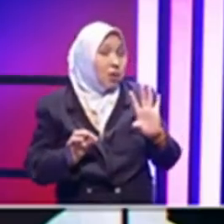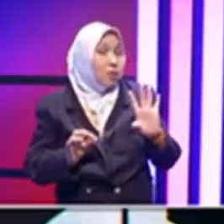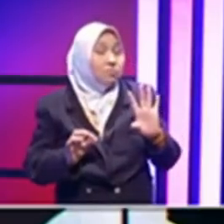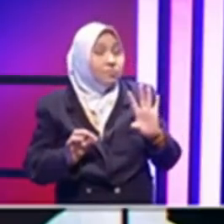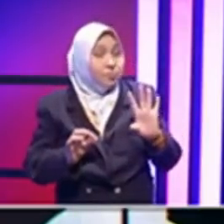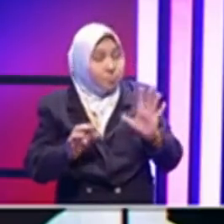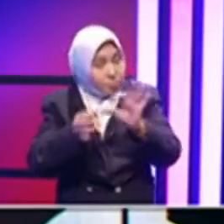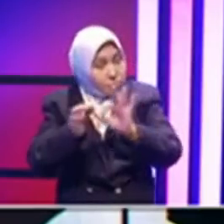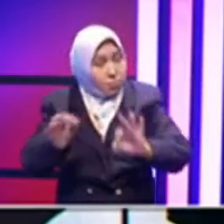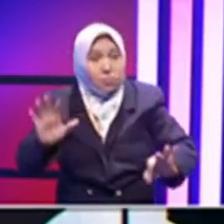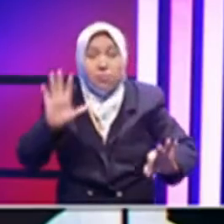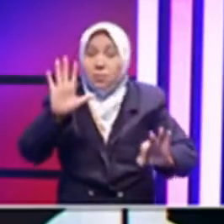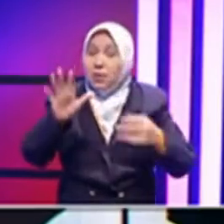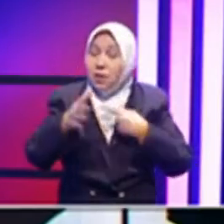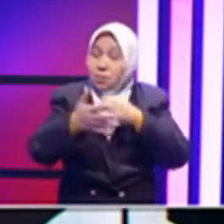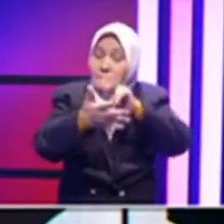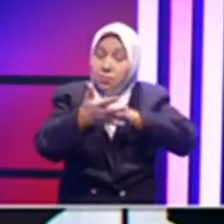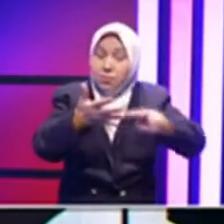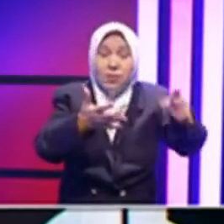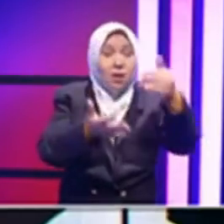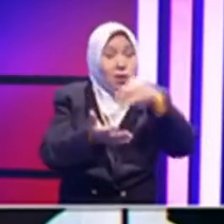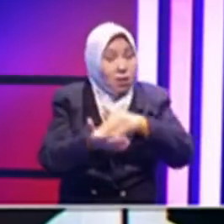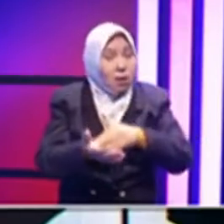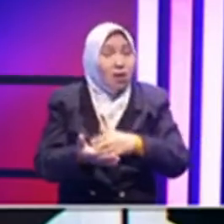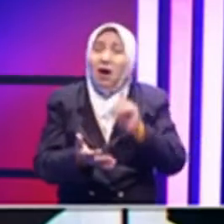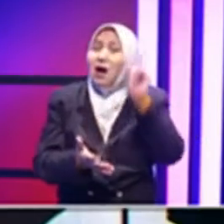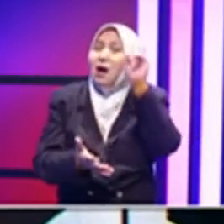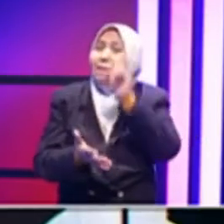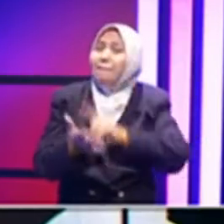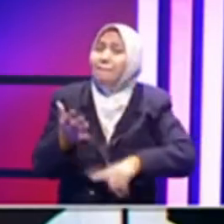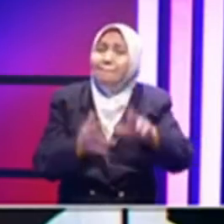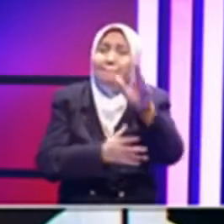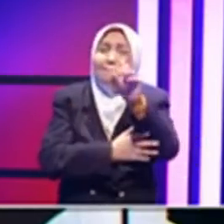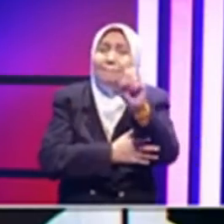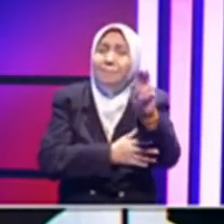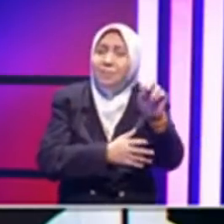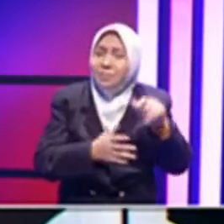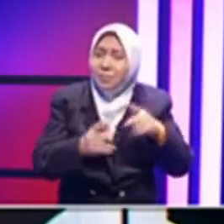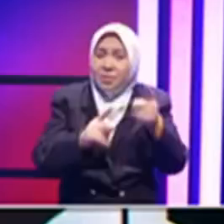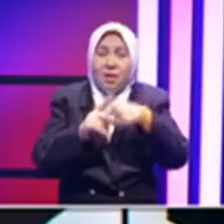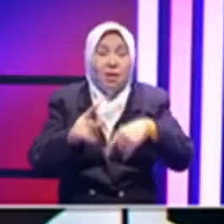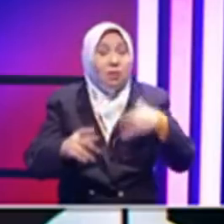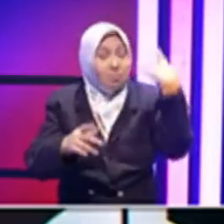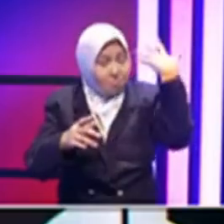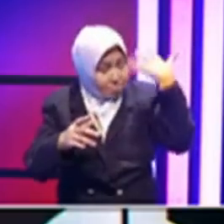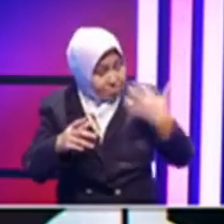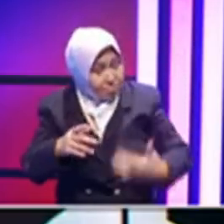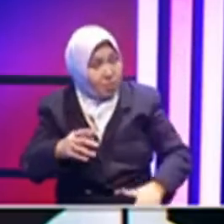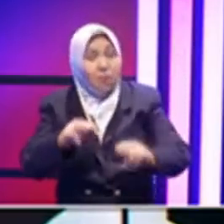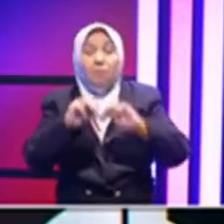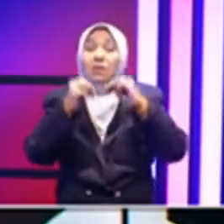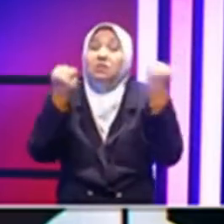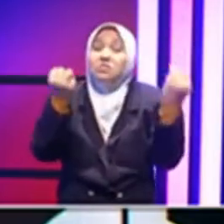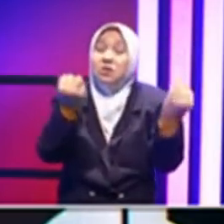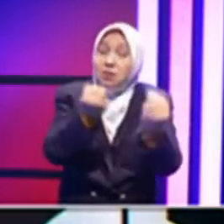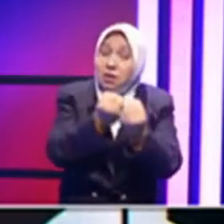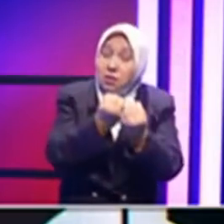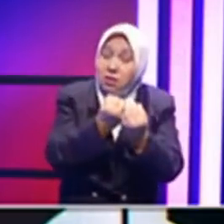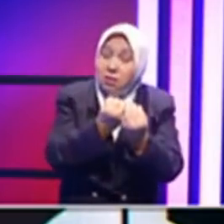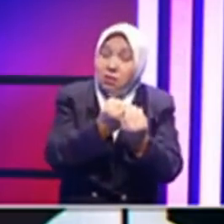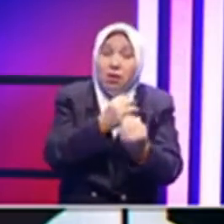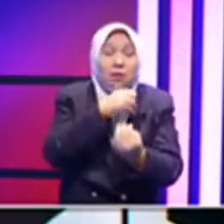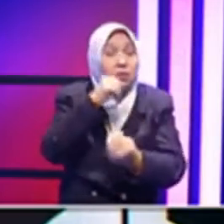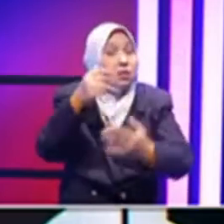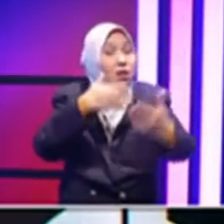keempat dan ayat yang kelima kita nak baca sekali lagi. Apa kesan bila diri kita, masyarakat kita tidak